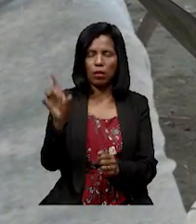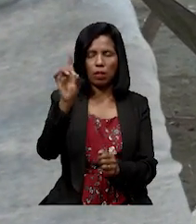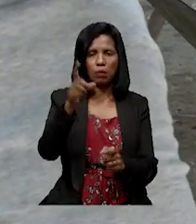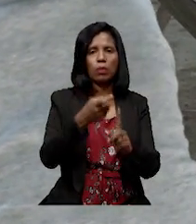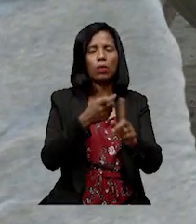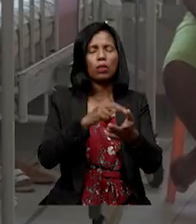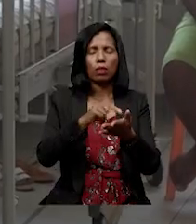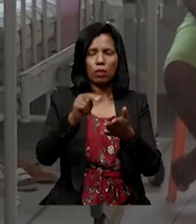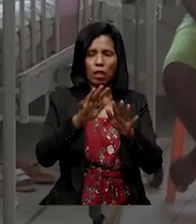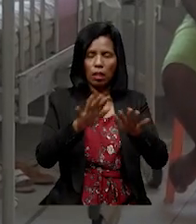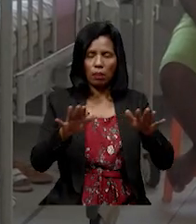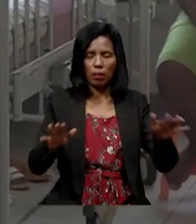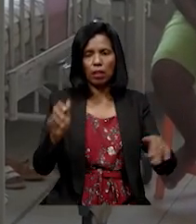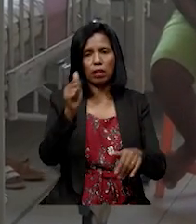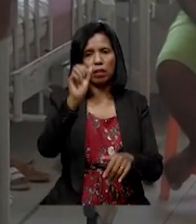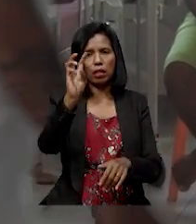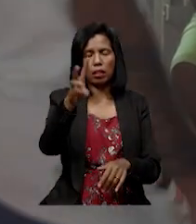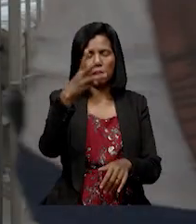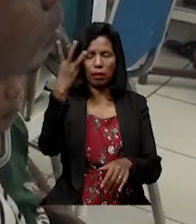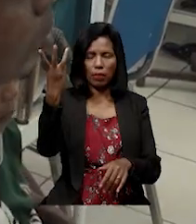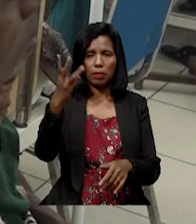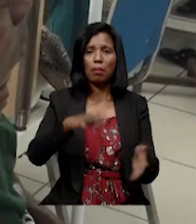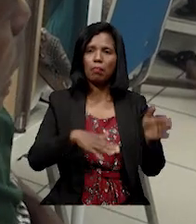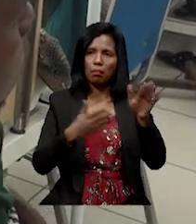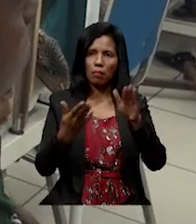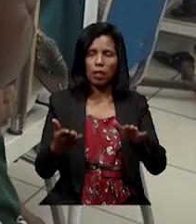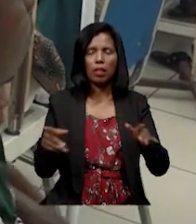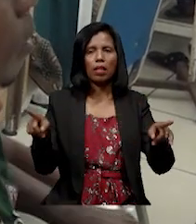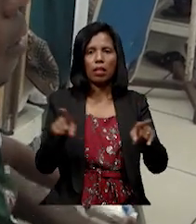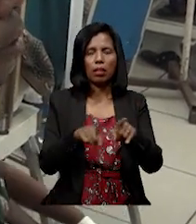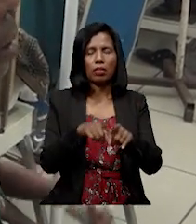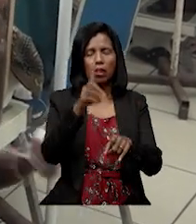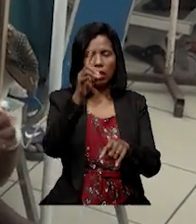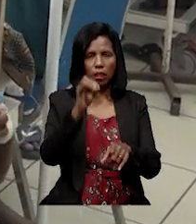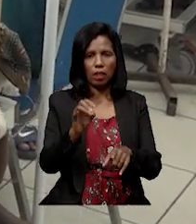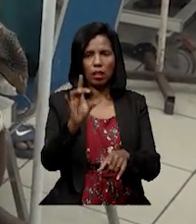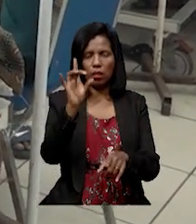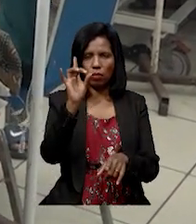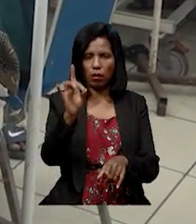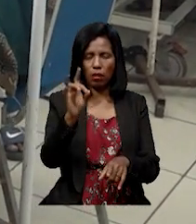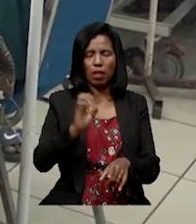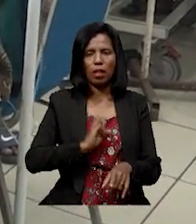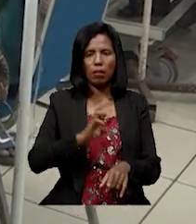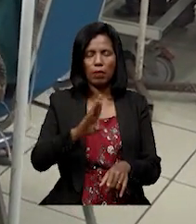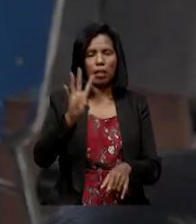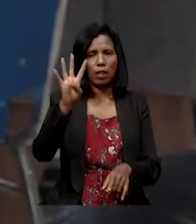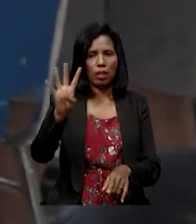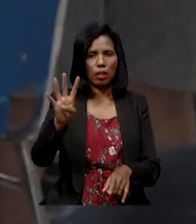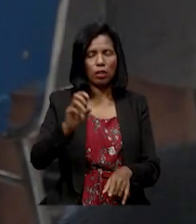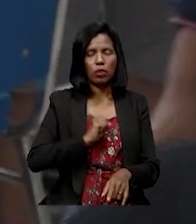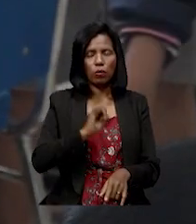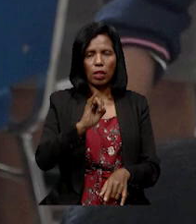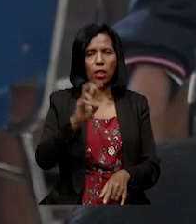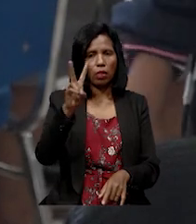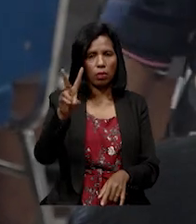ne labarik na insanulu resinen maklakon vida kompostu husi dili nainwalu ermera nainhat kovalima